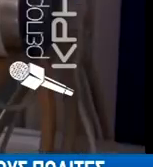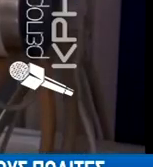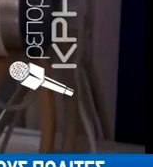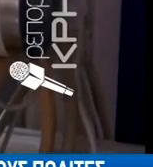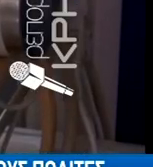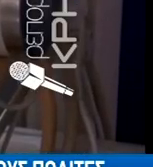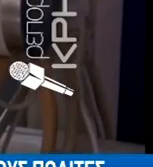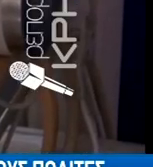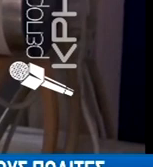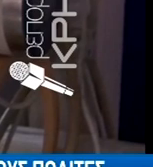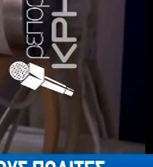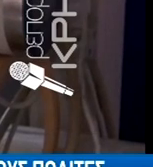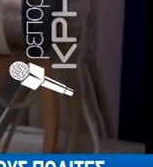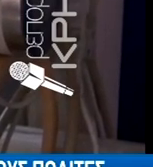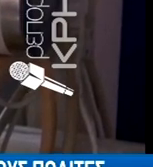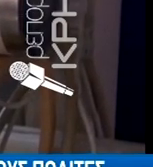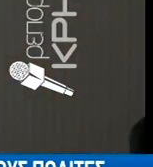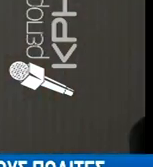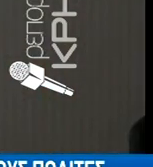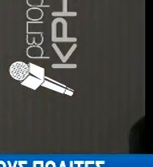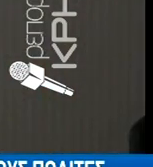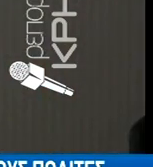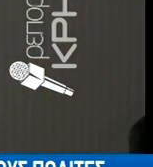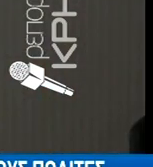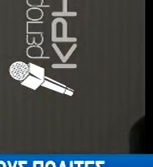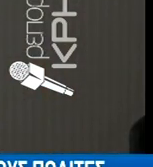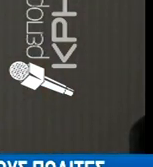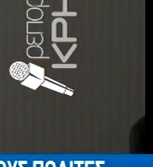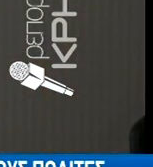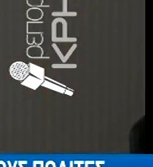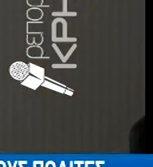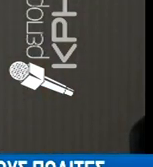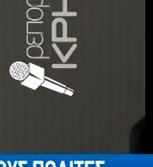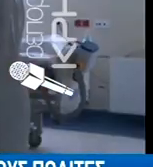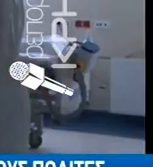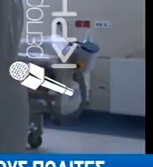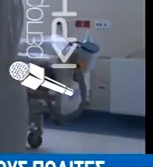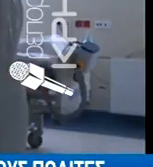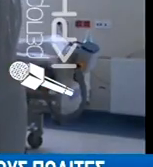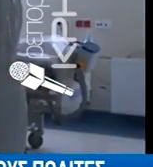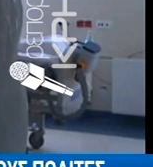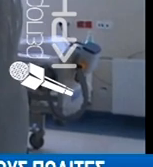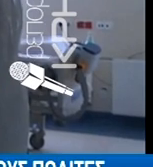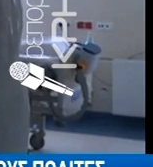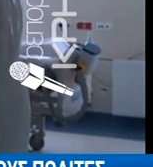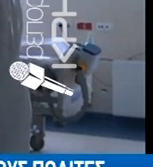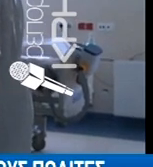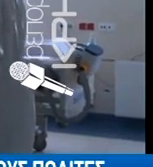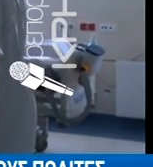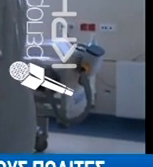Τα νέα μέτρα που ανακοίνωσε ο Υπουργός Υγείας Βασίλης Κικίλιας θα έχουν ισχύ από τις 13 Σεπτεμβρίου έως την